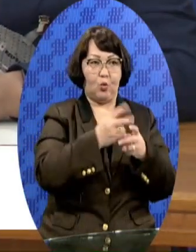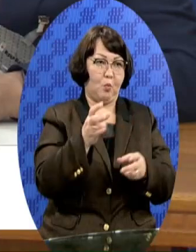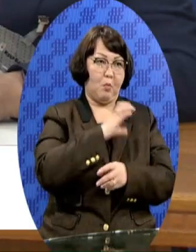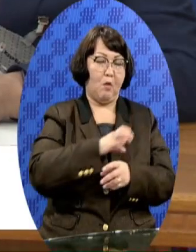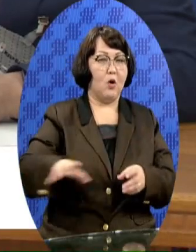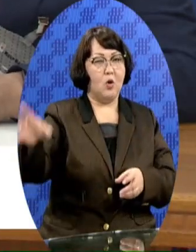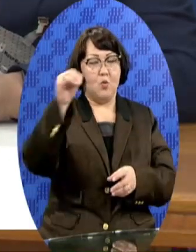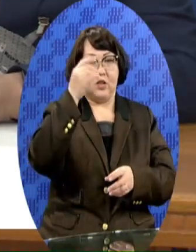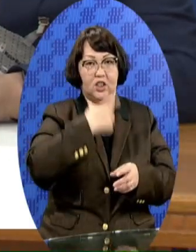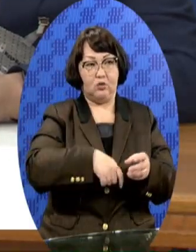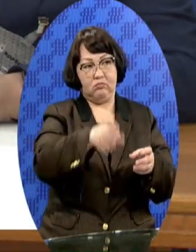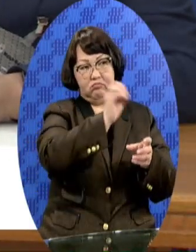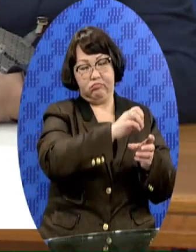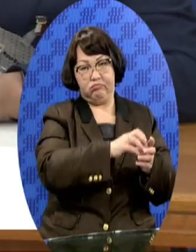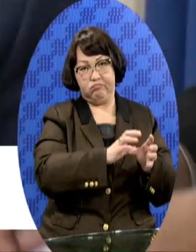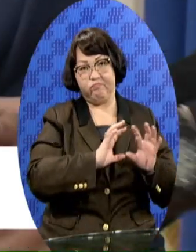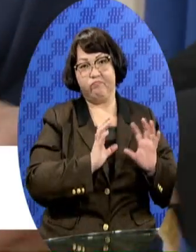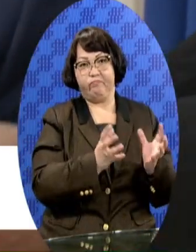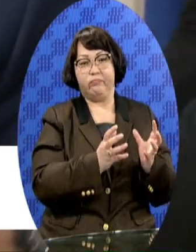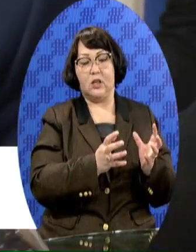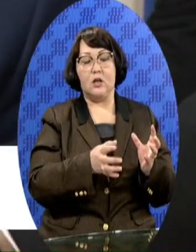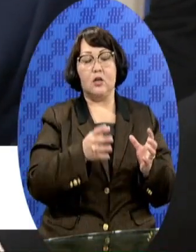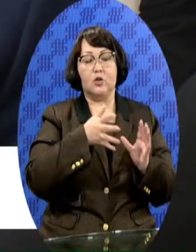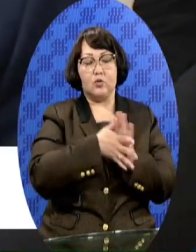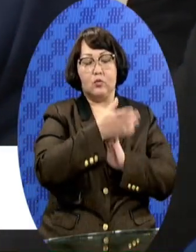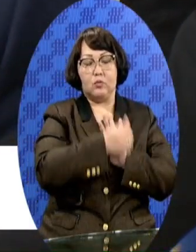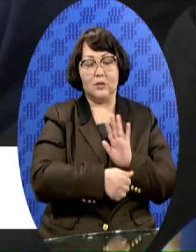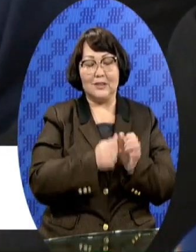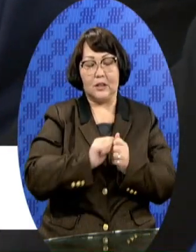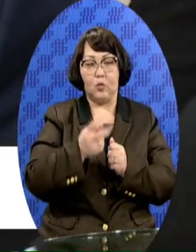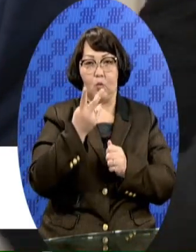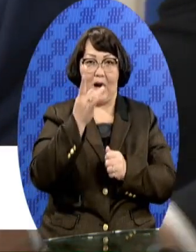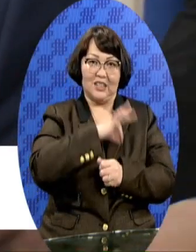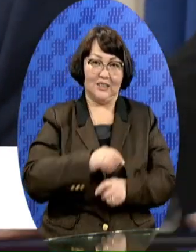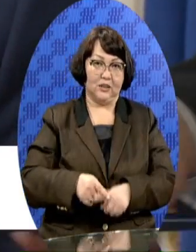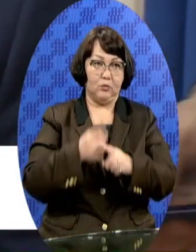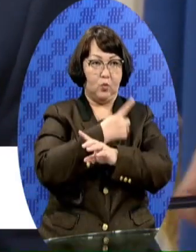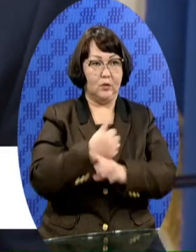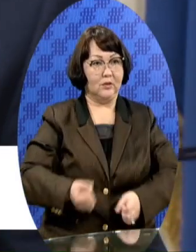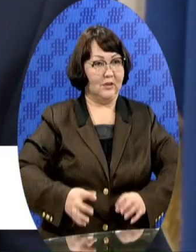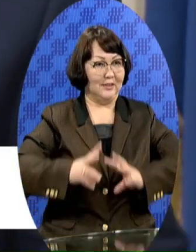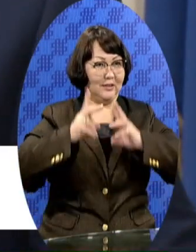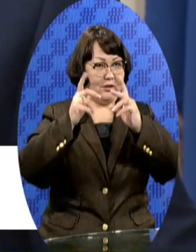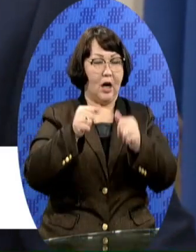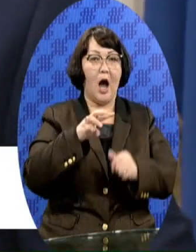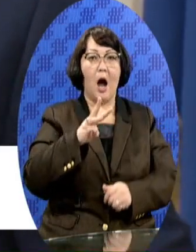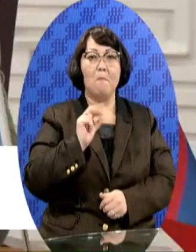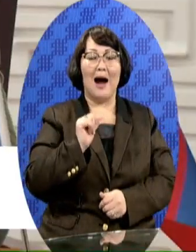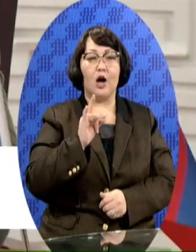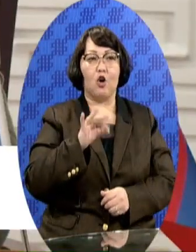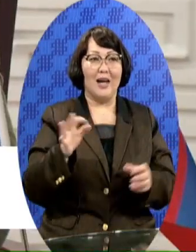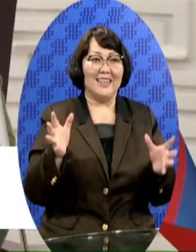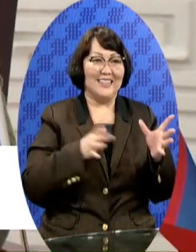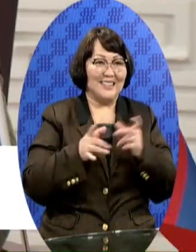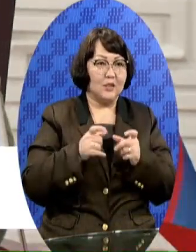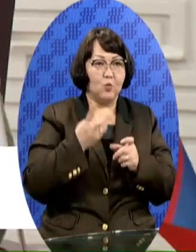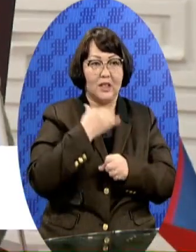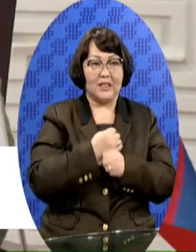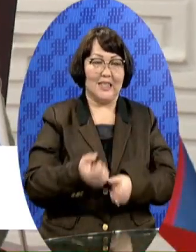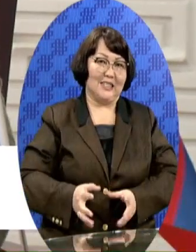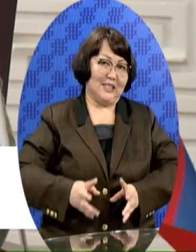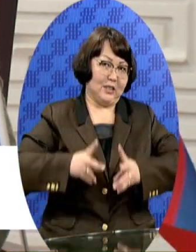юм. Энэ жилийн хувьд төсвийн зардлын үр ашиг, үр дүнг нэмэгдүүлэх, макроэдийн засгийн удирдлагыг сайжруулах чиглэлээр нэгц үндэсний байгууллагын хөгжлийн